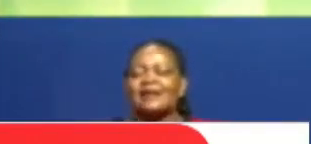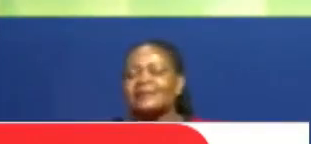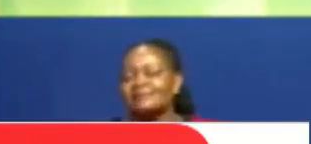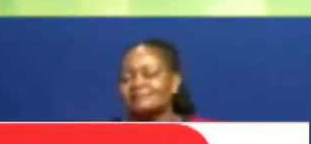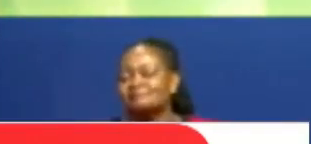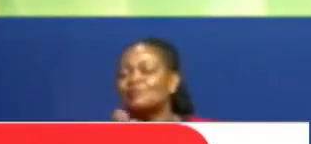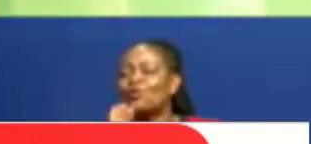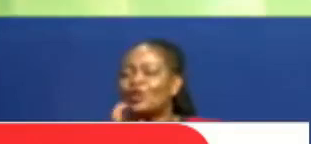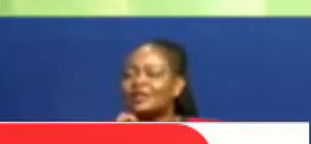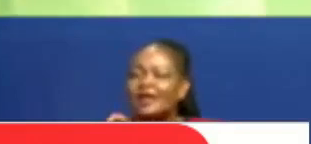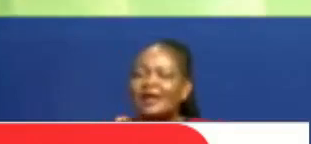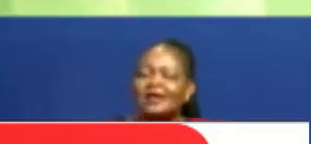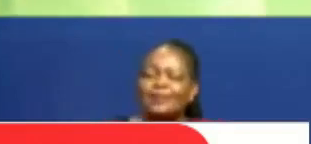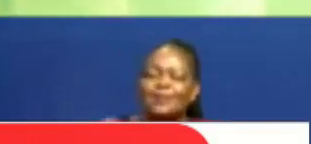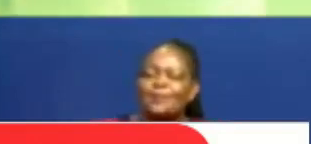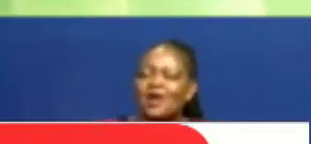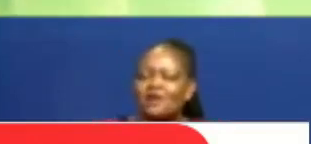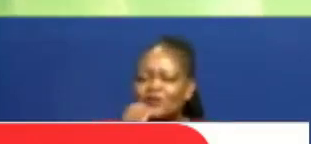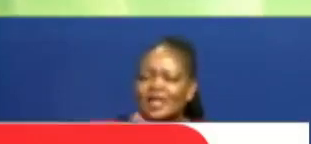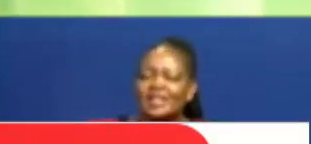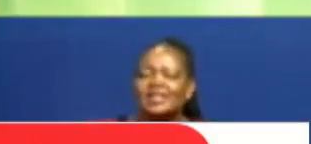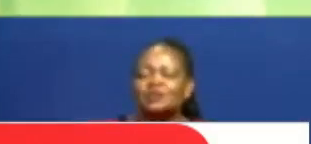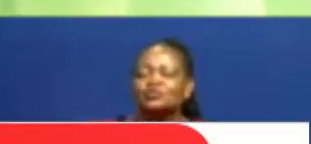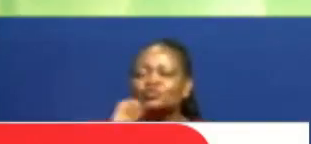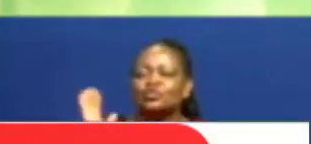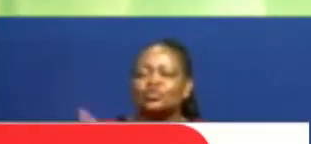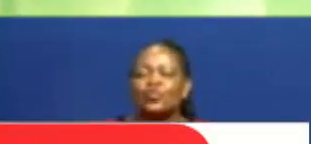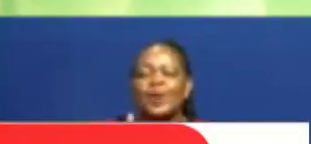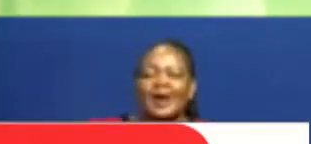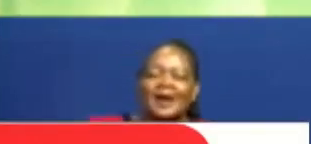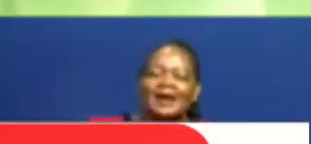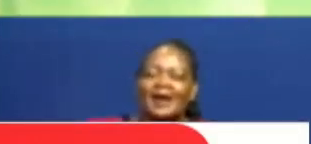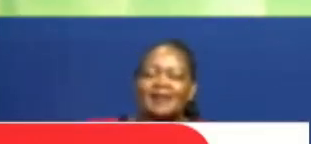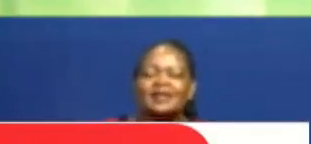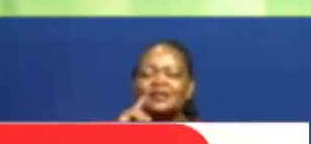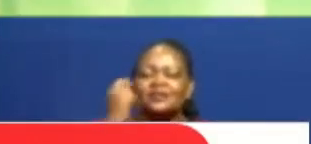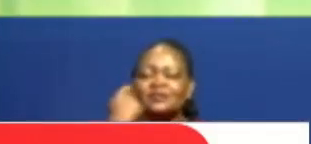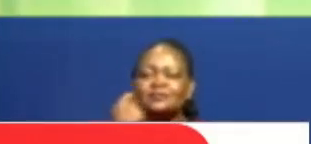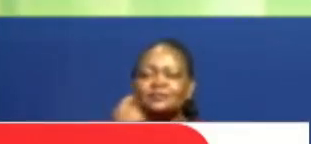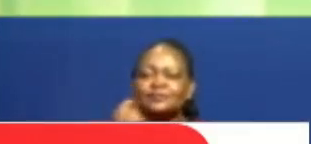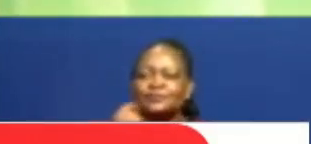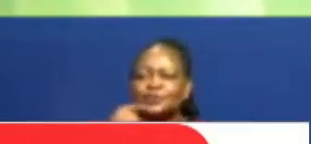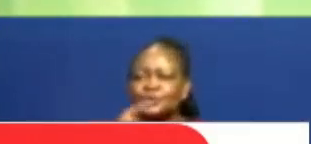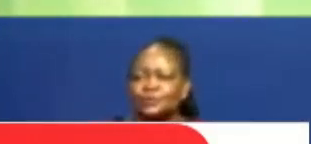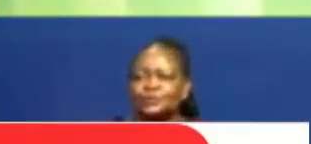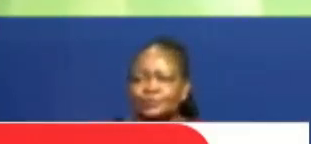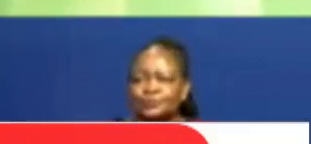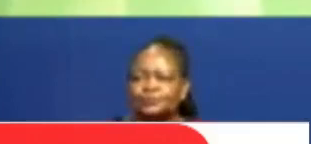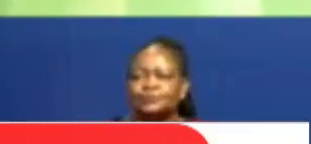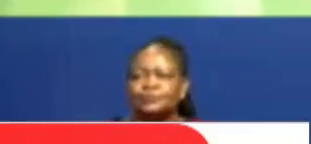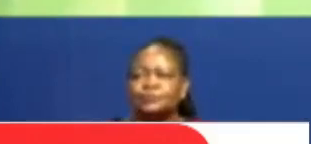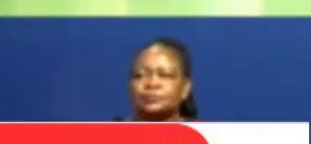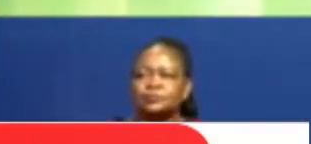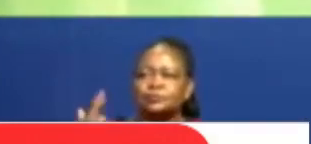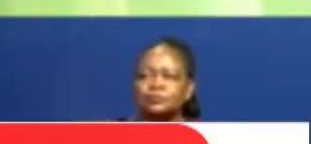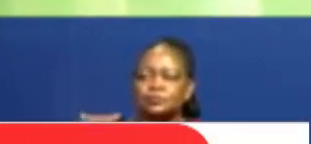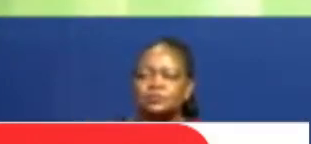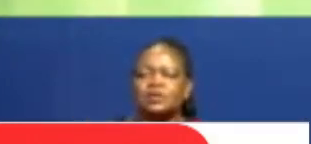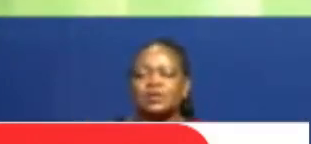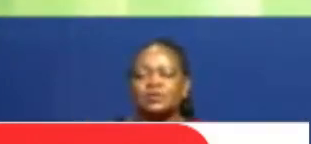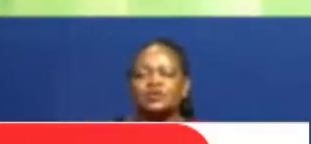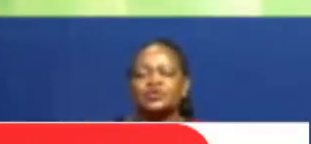ipatikane, tuzalishe chakula ili kuondoa njaa katika taifa letu la Kenya. Kwa hivyo jukumu tunafanya